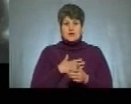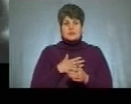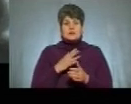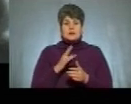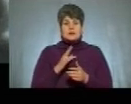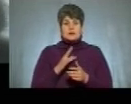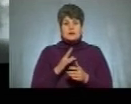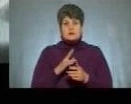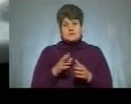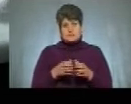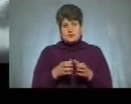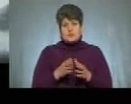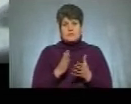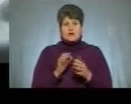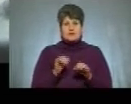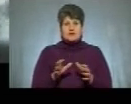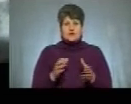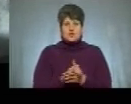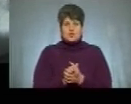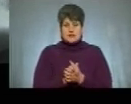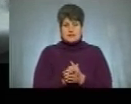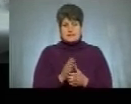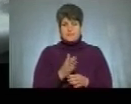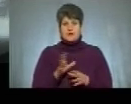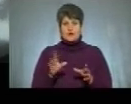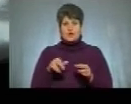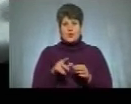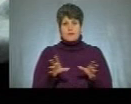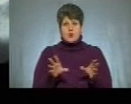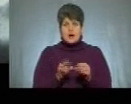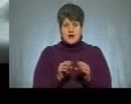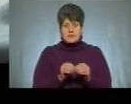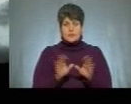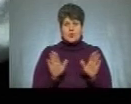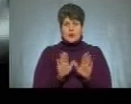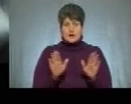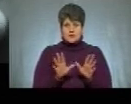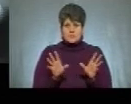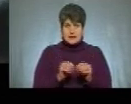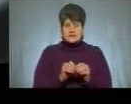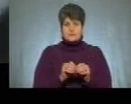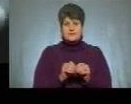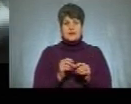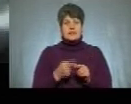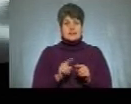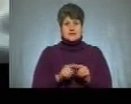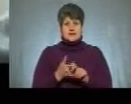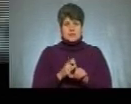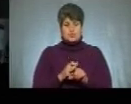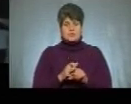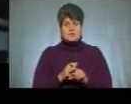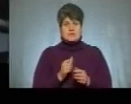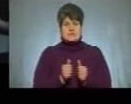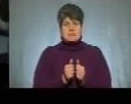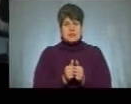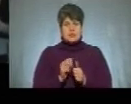матиме змогу дуже здружитись між собою, адже ми ходимо всі разом, колядуємо разом, і це дуже таке зближує.